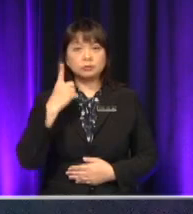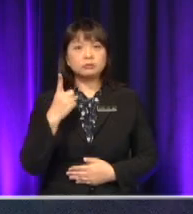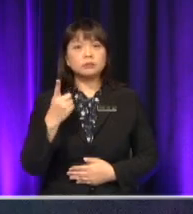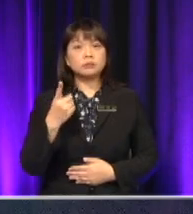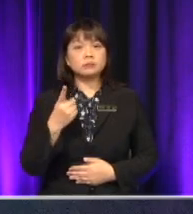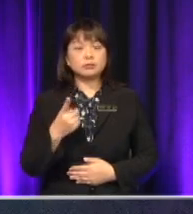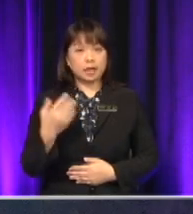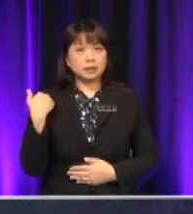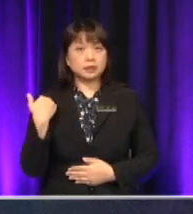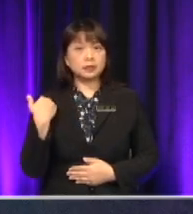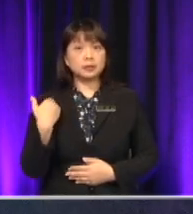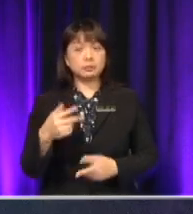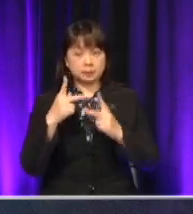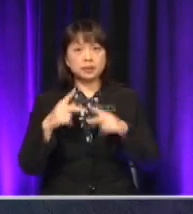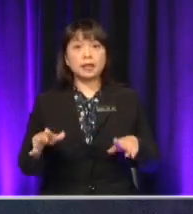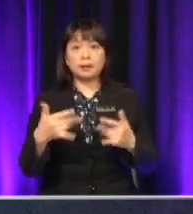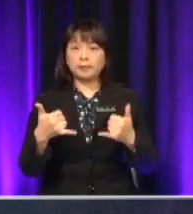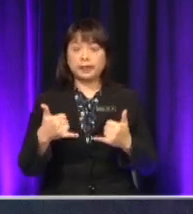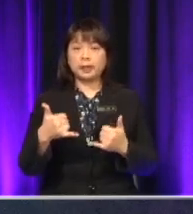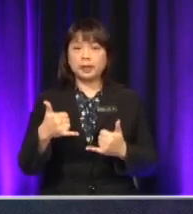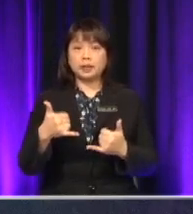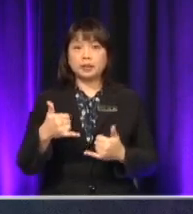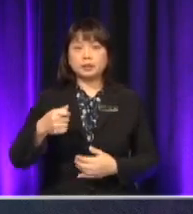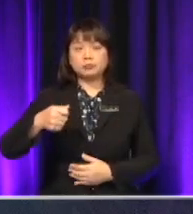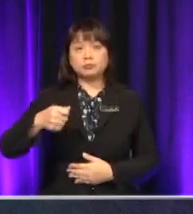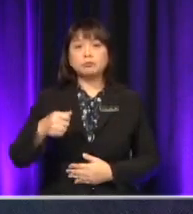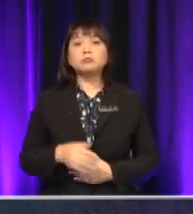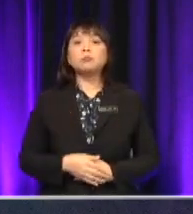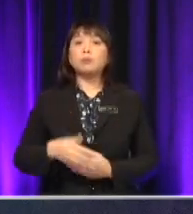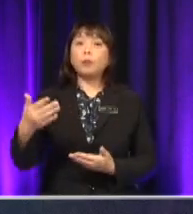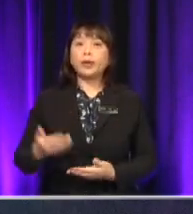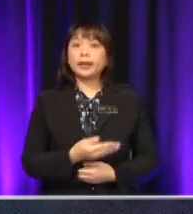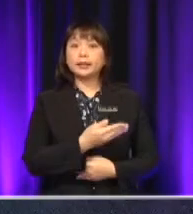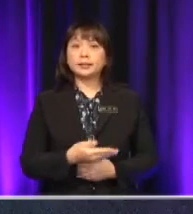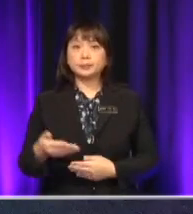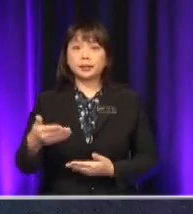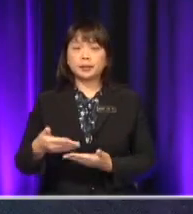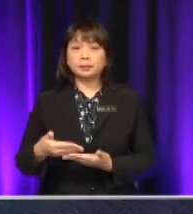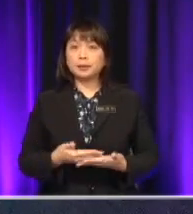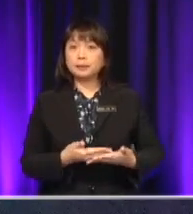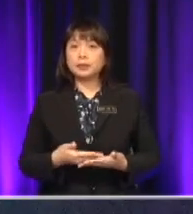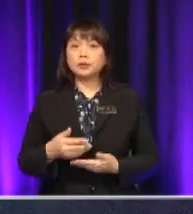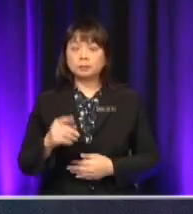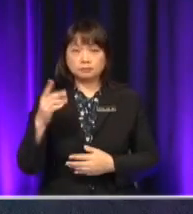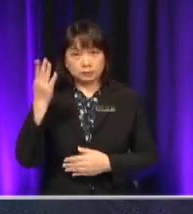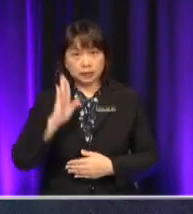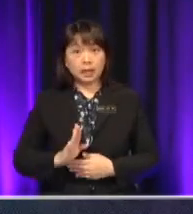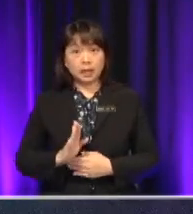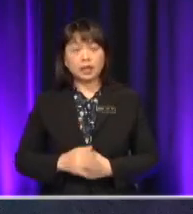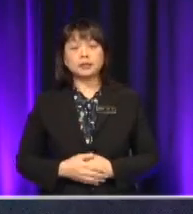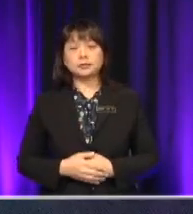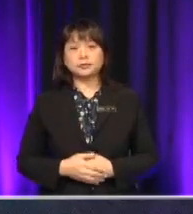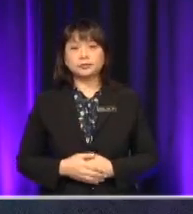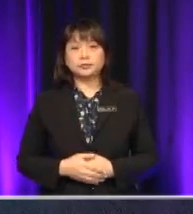Sampai main sekarang buayan. saya main buayan. Pernah tak kita pusingkan tali buayan tu? Saya pernah buat tak? Tak sampai. Okay. Pernahlah saya